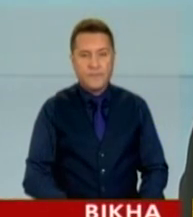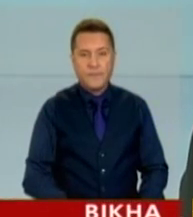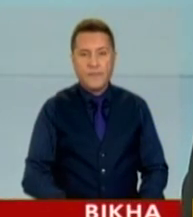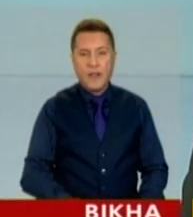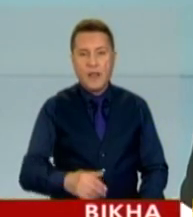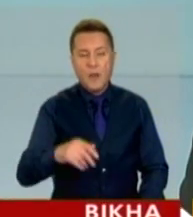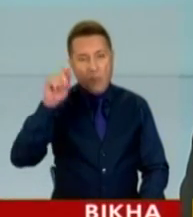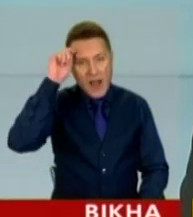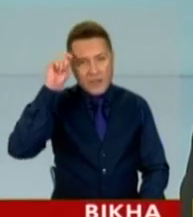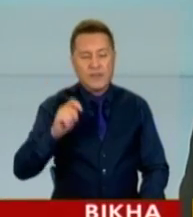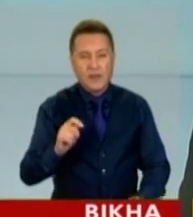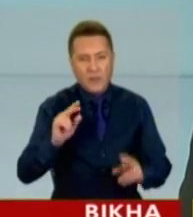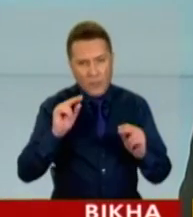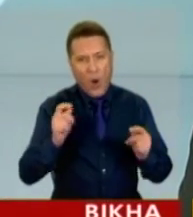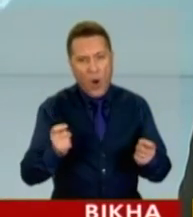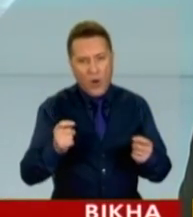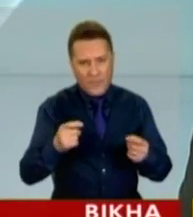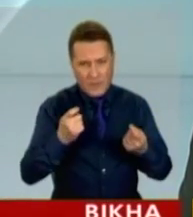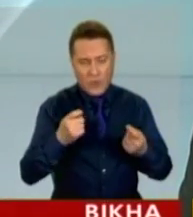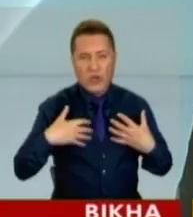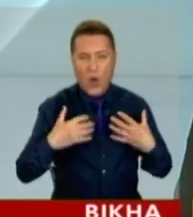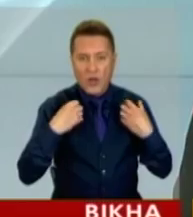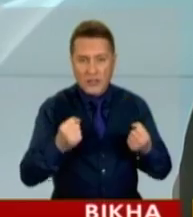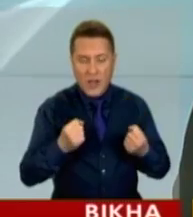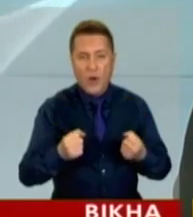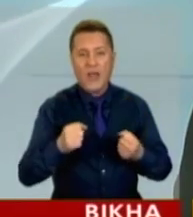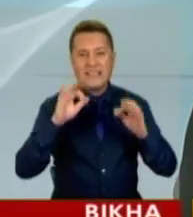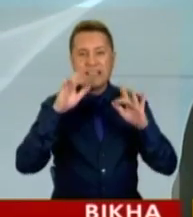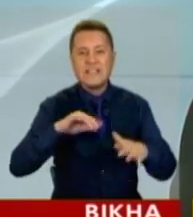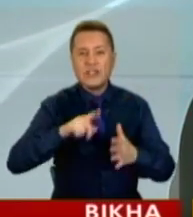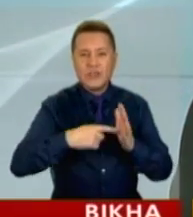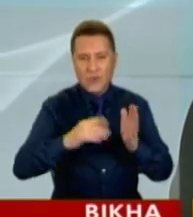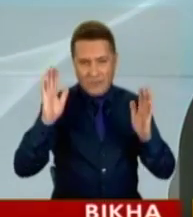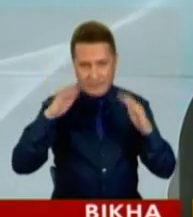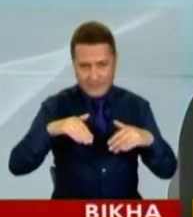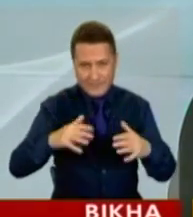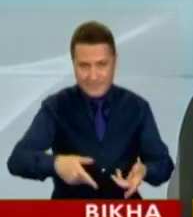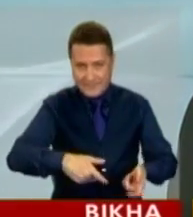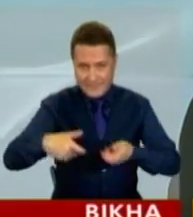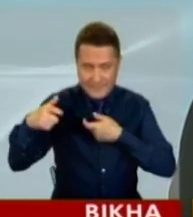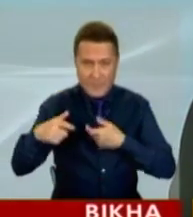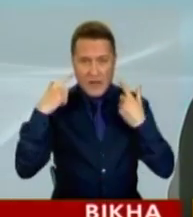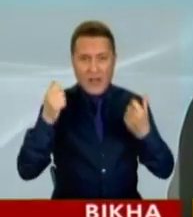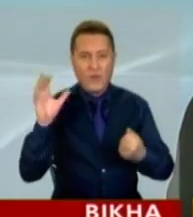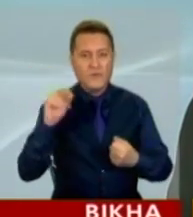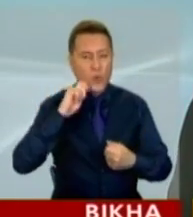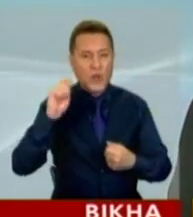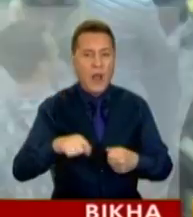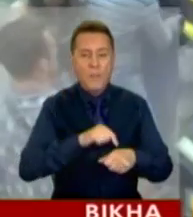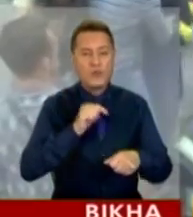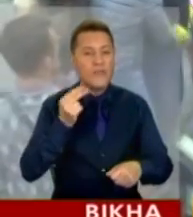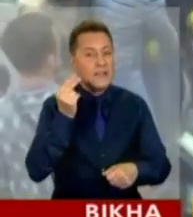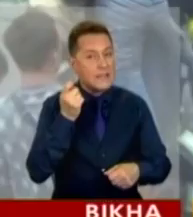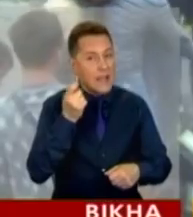Богданчик – оклигує, 5-річний хлопчик зі Сніжного, де дивовижна історія порятунку з-під завалів, якого приголомшила всю Україну, почувається